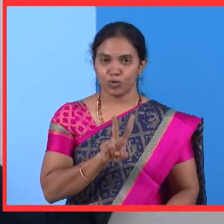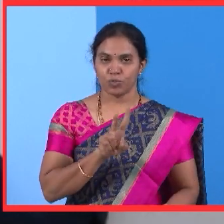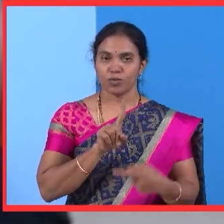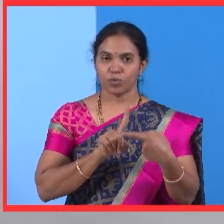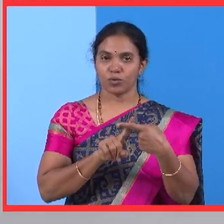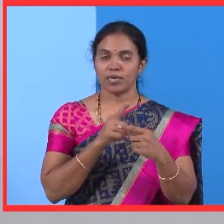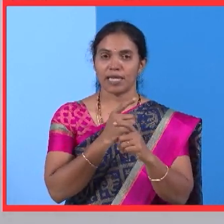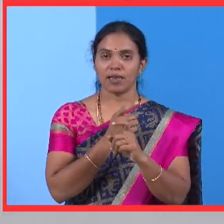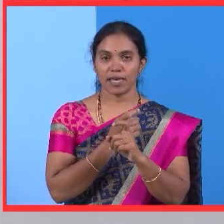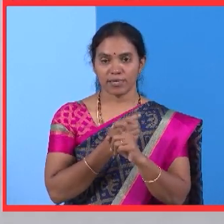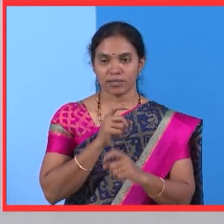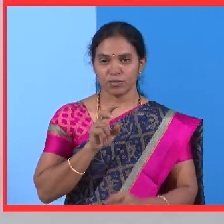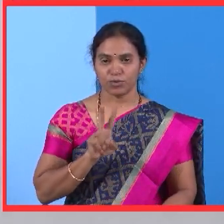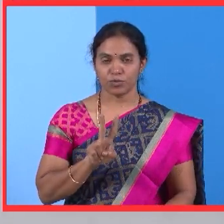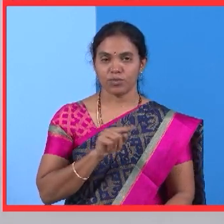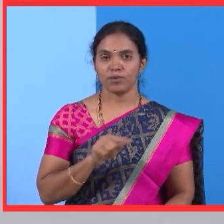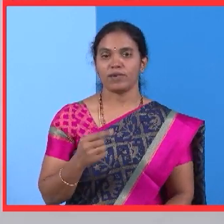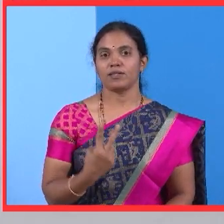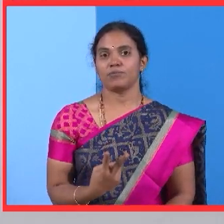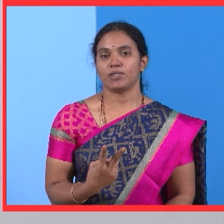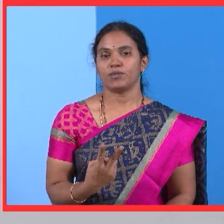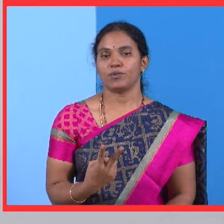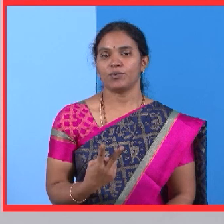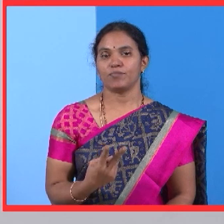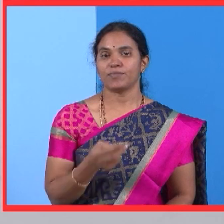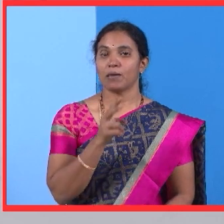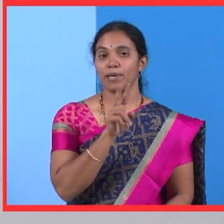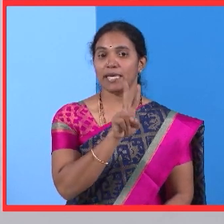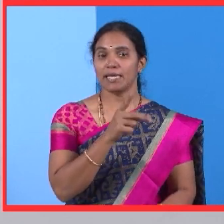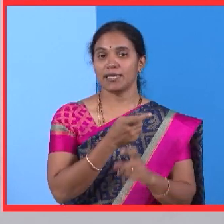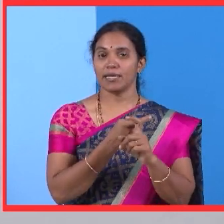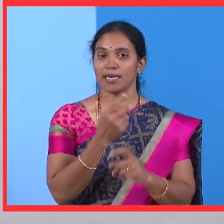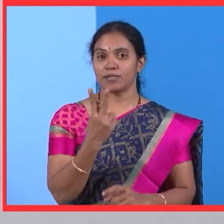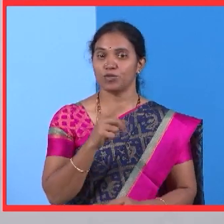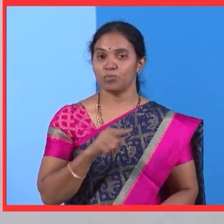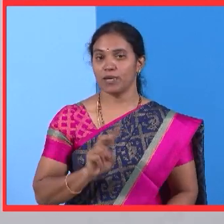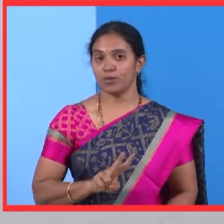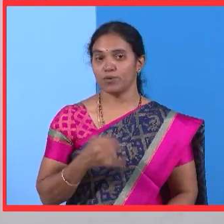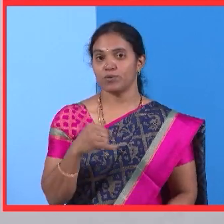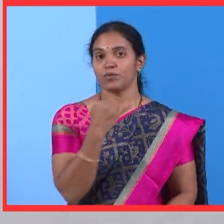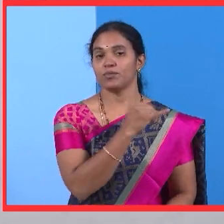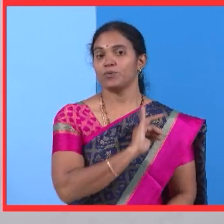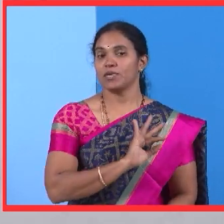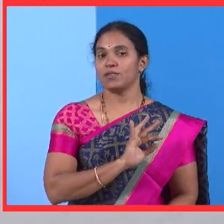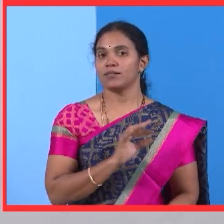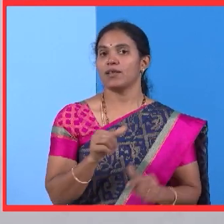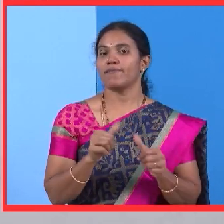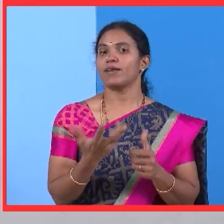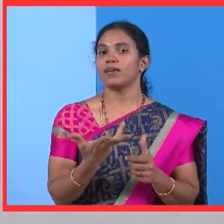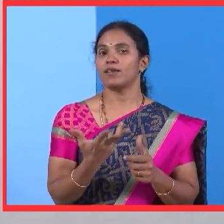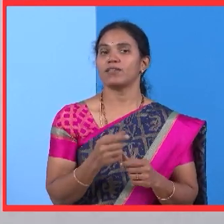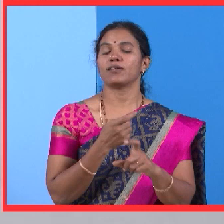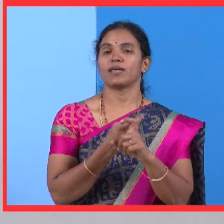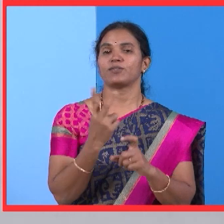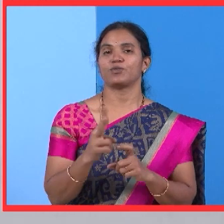ஆகிடும் எக்ஸ் டூ. இதுதான் டி என்ற புள்ளியின் எக்ஸாய தொலைவு. இதேபோல் நாம் டி என்ற